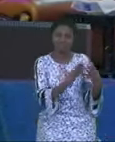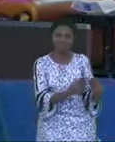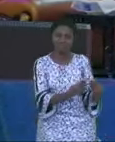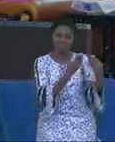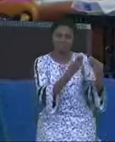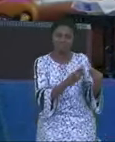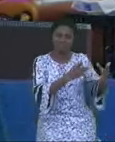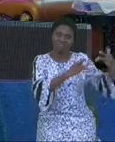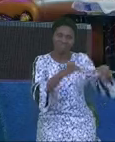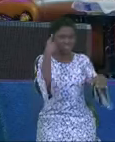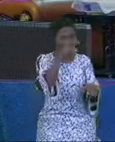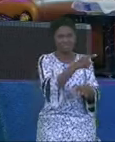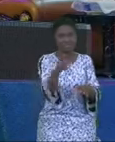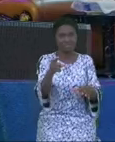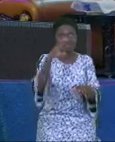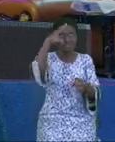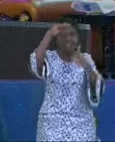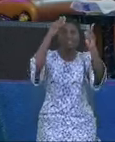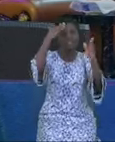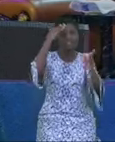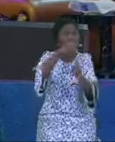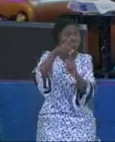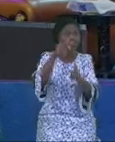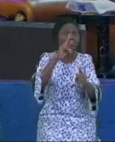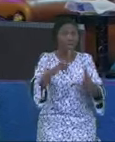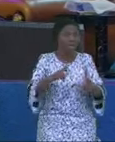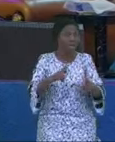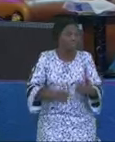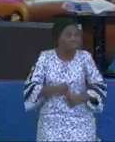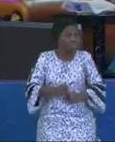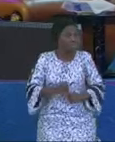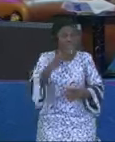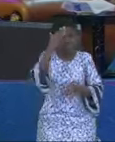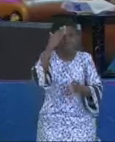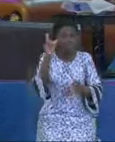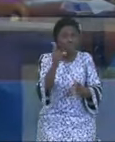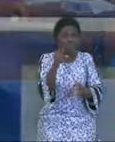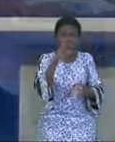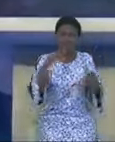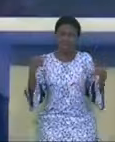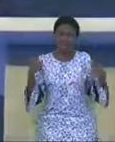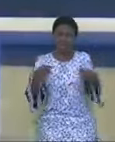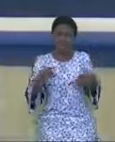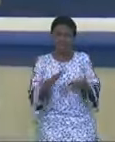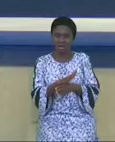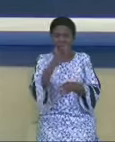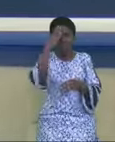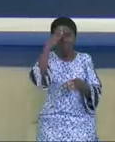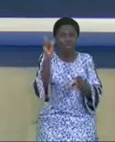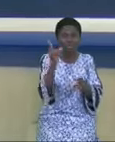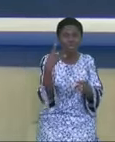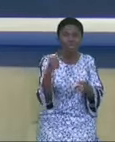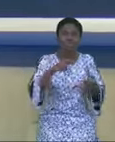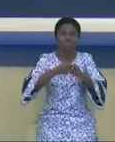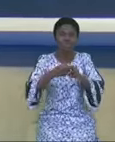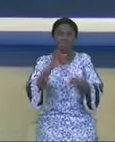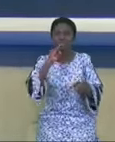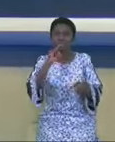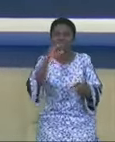envers toi et c'est il sait ce que tu en dis comme souffrant il sait là où ça fait mal il a aussi là où se trouve le problème